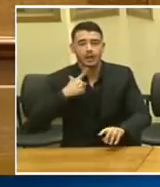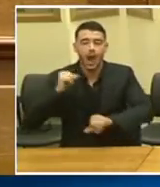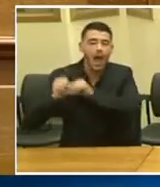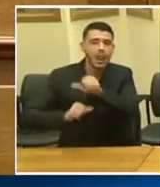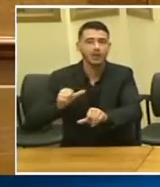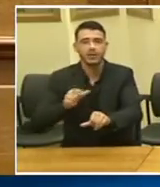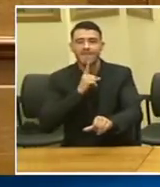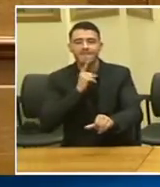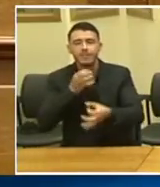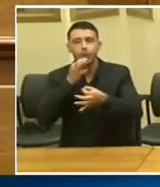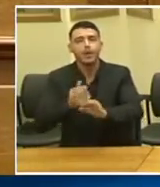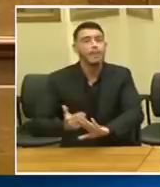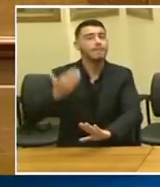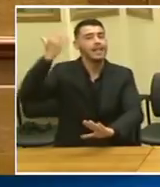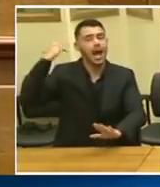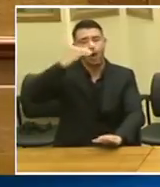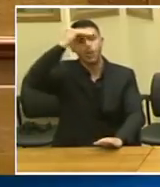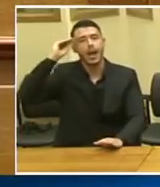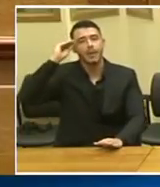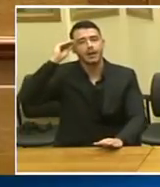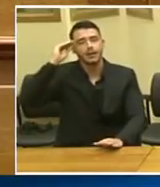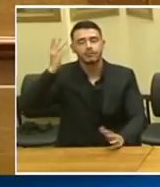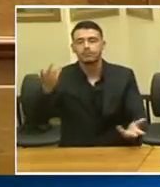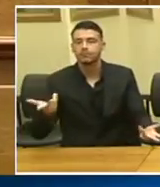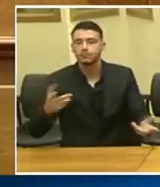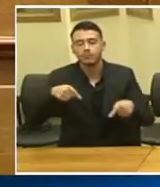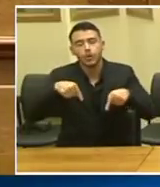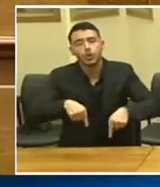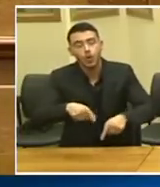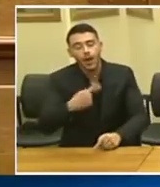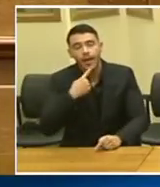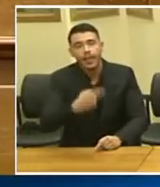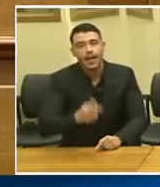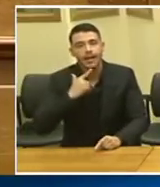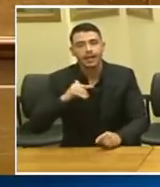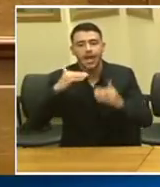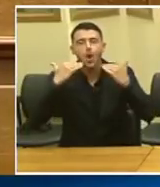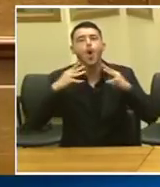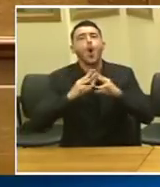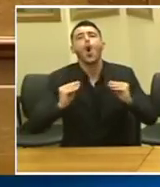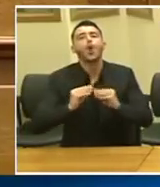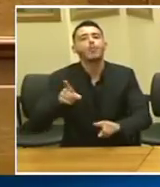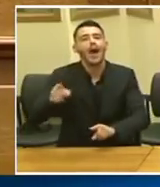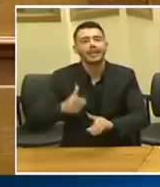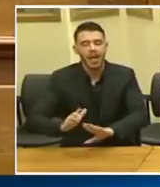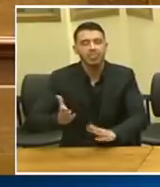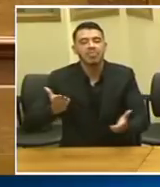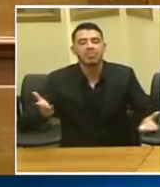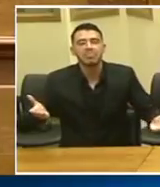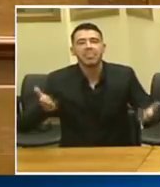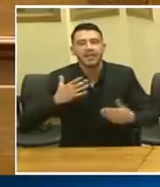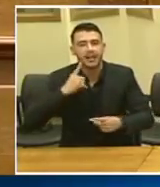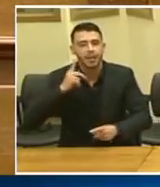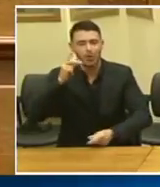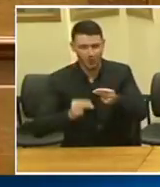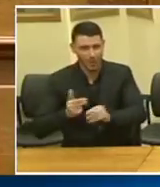Γι' αυτό τώρα κατήσχησε η γραμμή ότι το Βουκουρέστι δεν ήταν η μεγάλη κίνηση εξωτερικής πολιτικής, ήταν μια μπλόφα, την